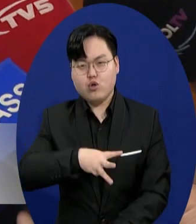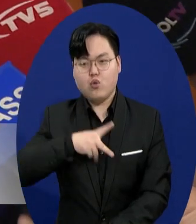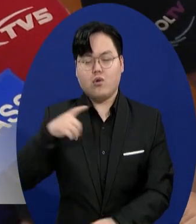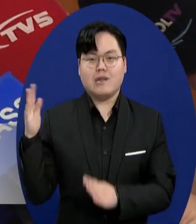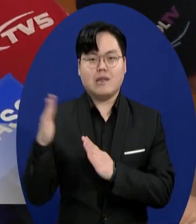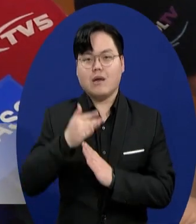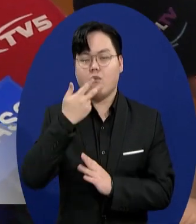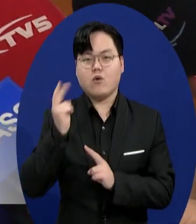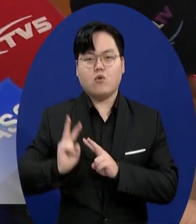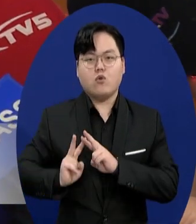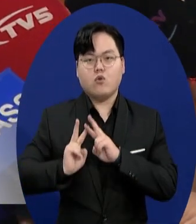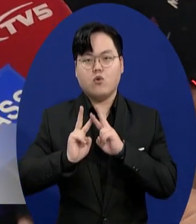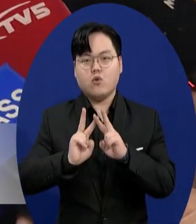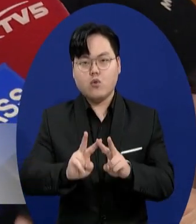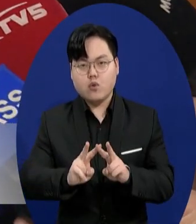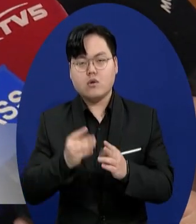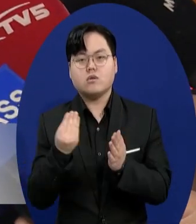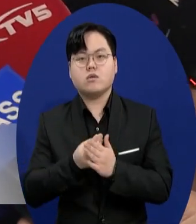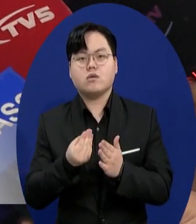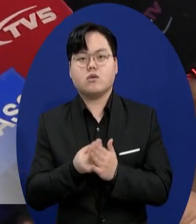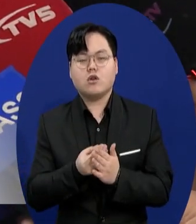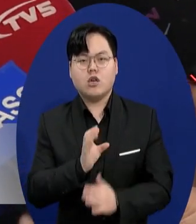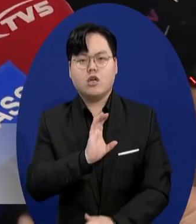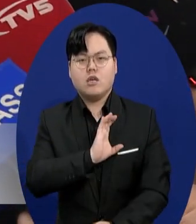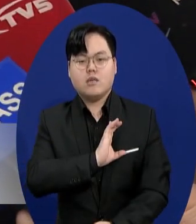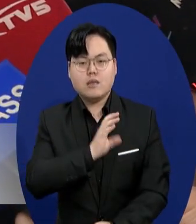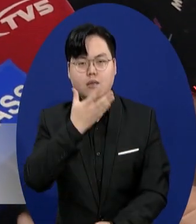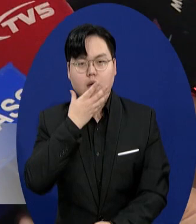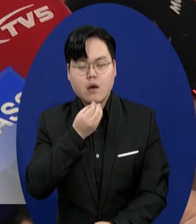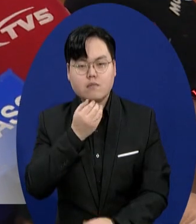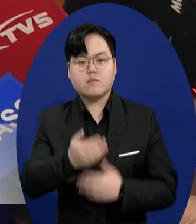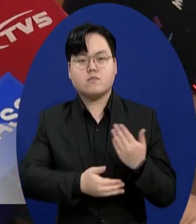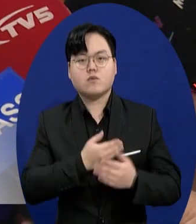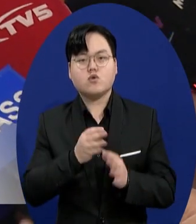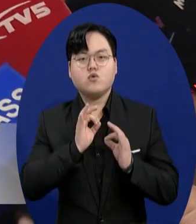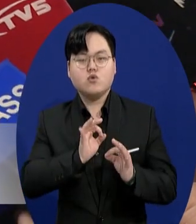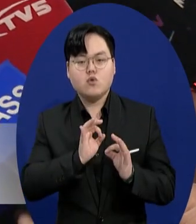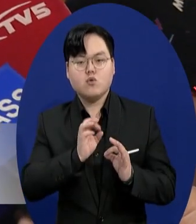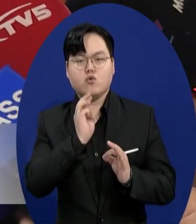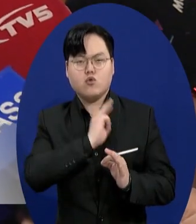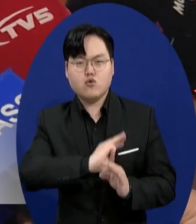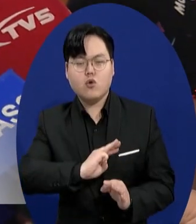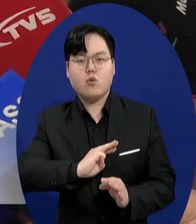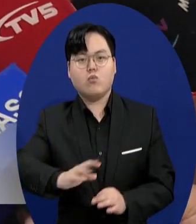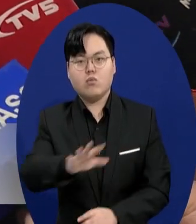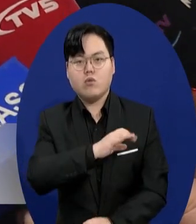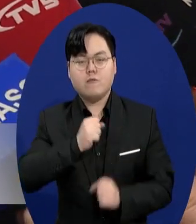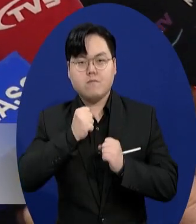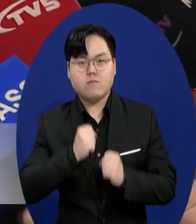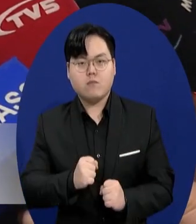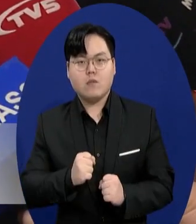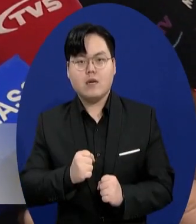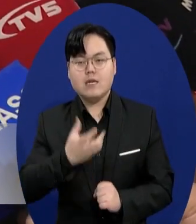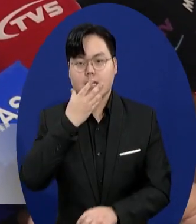тасрахгүй сэтгэл зүв орших үед зөв байх мөчвөхөнд эрүүл